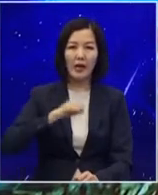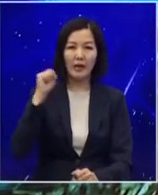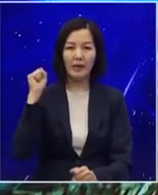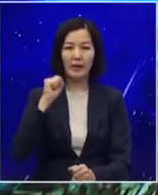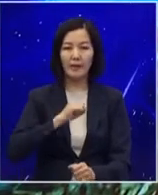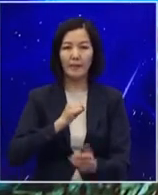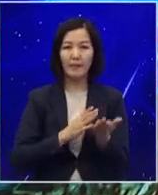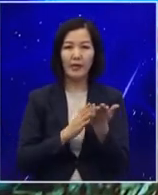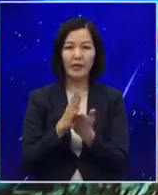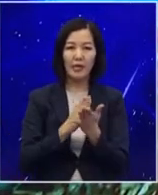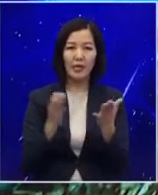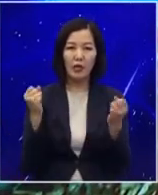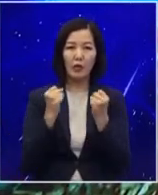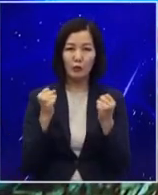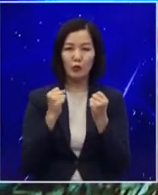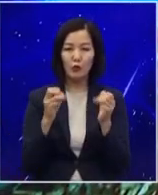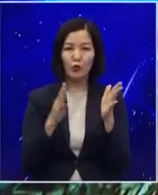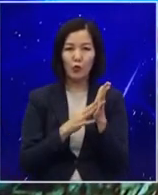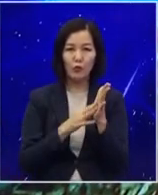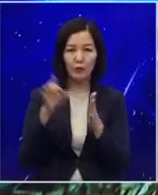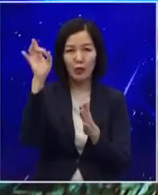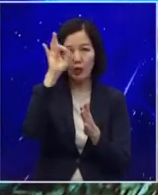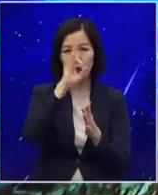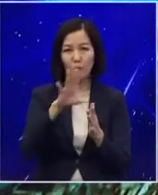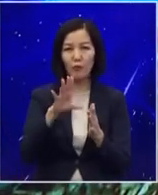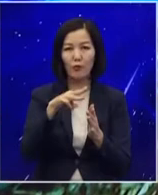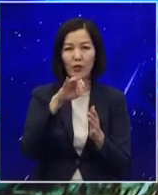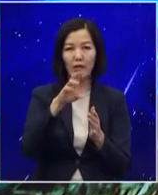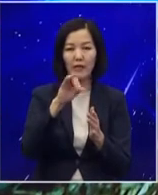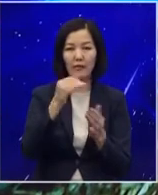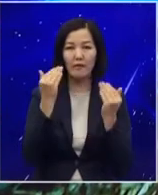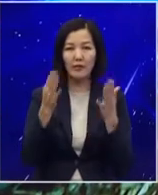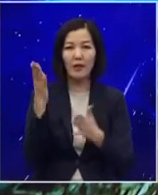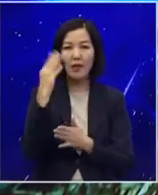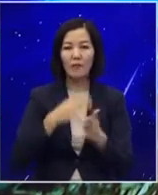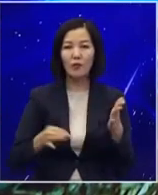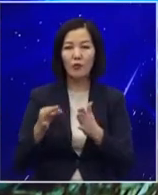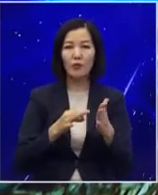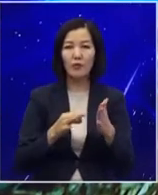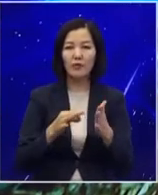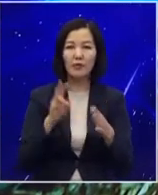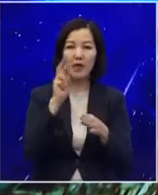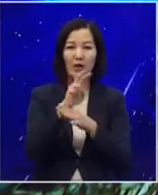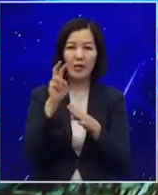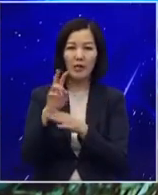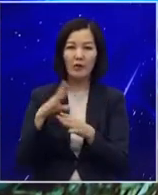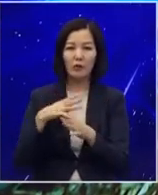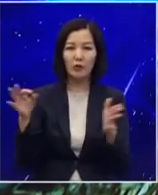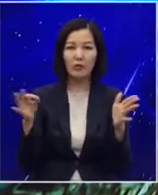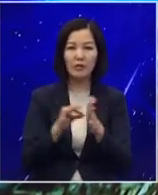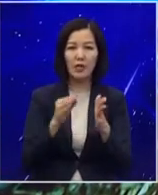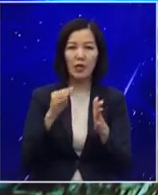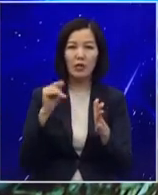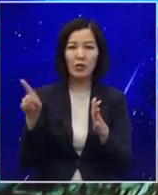Армрестлингтен ардагерлер арасында Азияның 9 мәрте чемпионы Абдуали Тастанов қазір Алматы облысын аралап жүр. Ондағы